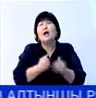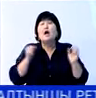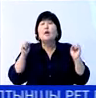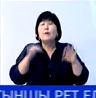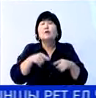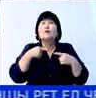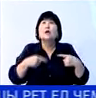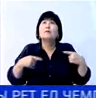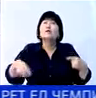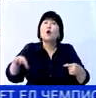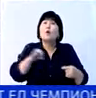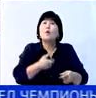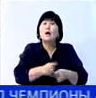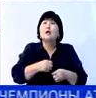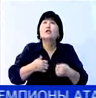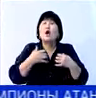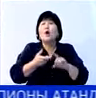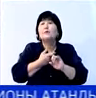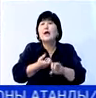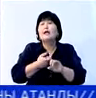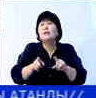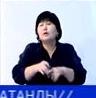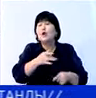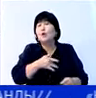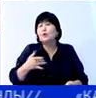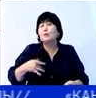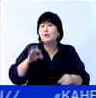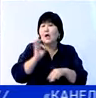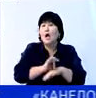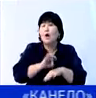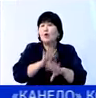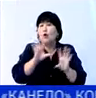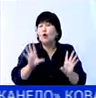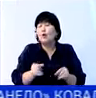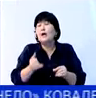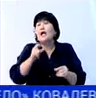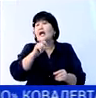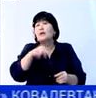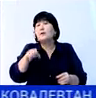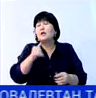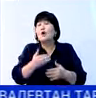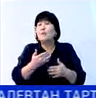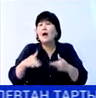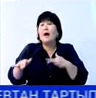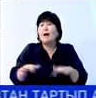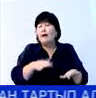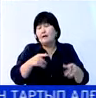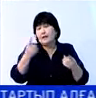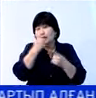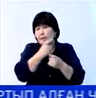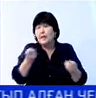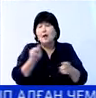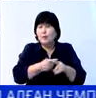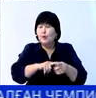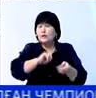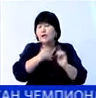бұдан өзге облыста аса қауіпті инфекциялар мен туберкулез ауруы бойынша эпидемиологиялық ахуал тұрақты екені мәлімделді.